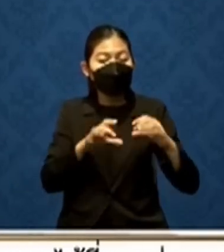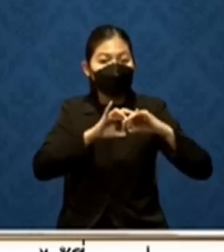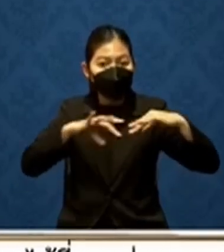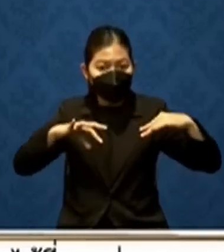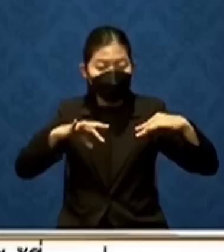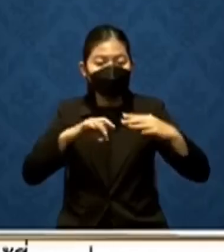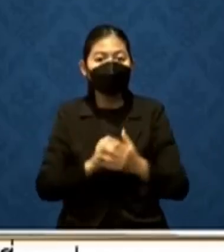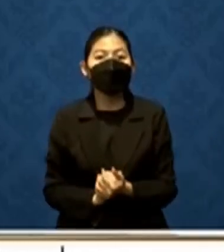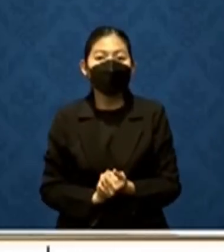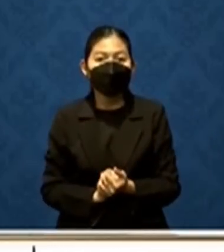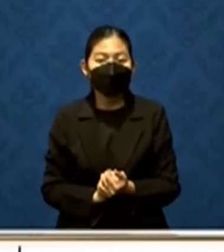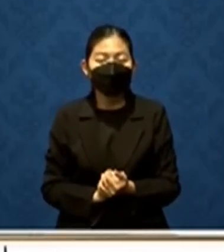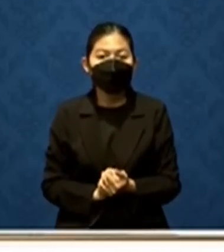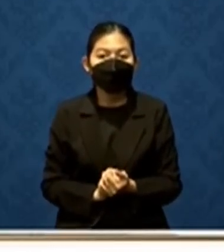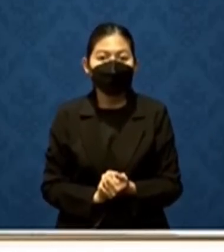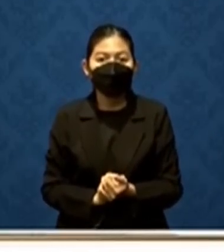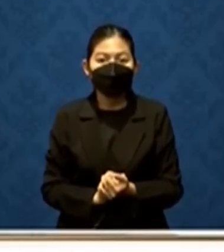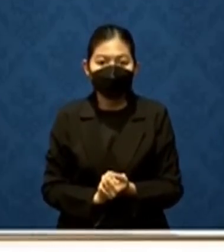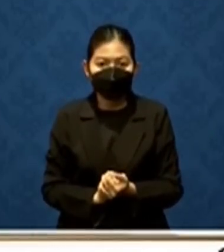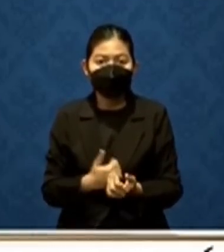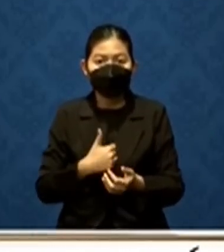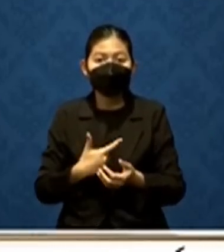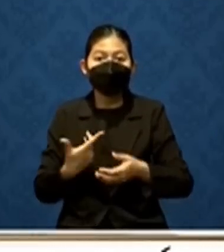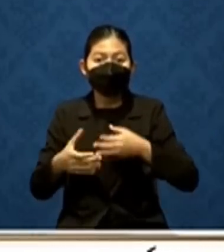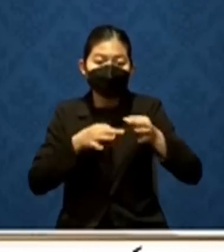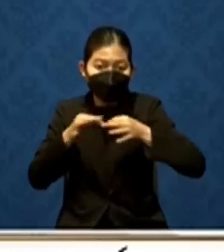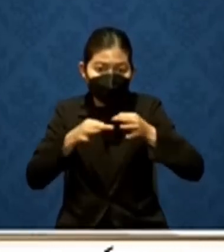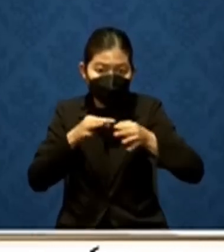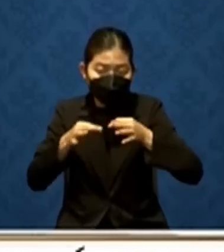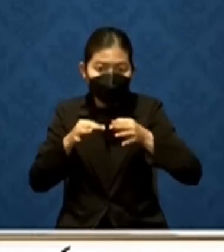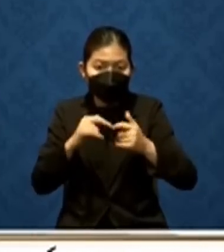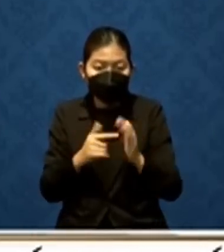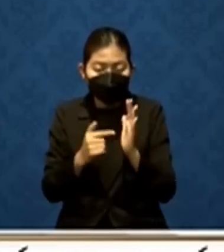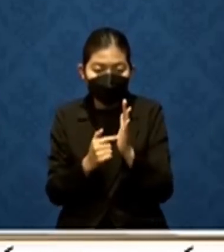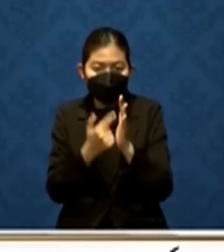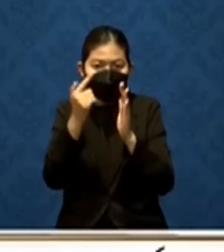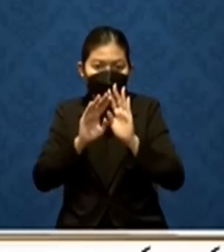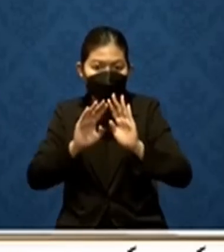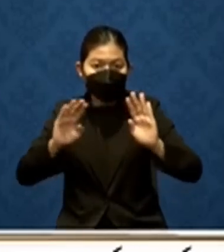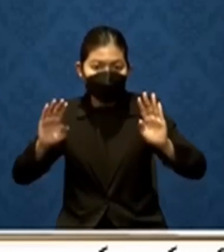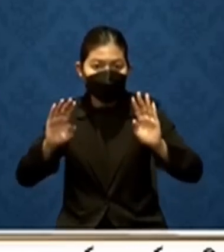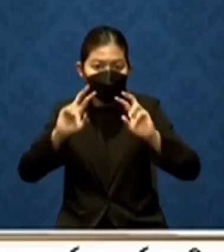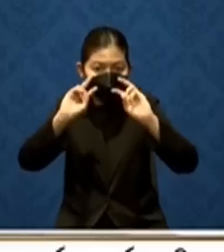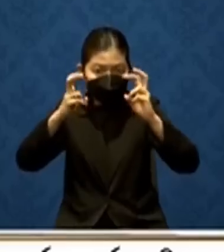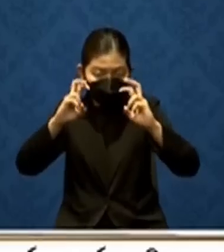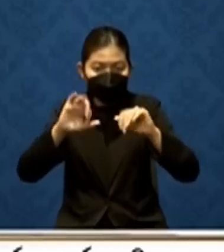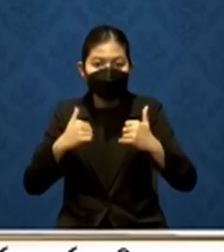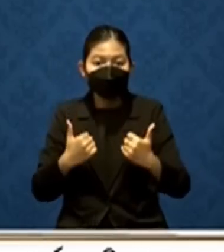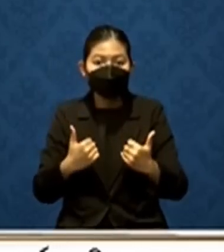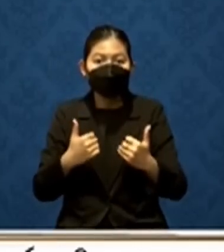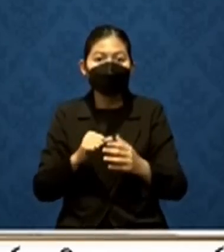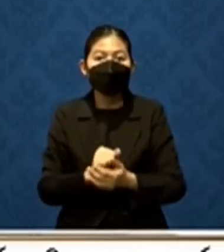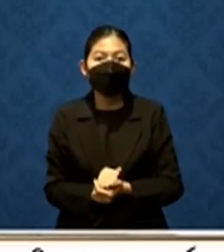เป็นผู้มีอภิปาย 9เปิดจะติตามที่